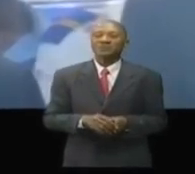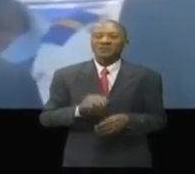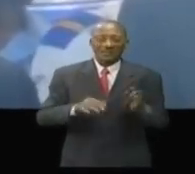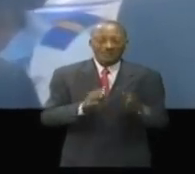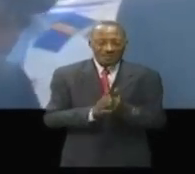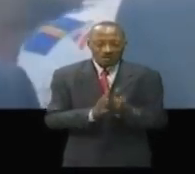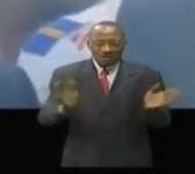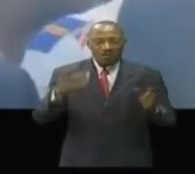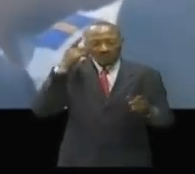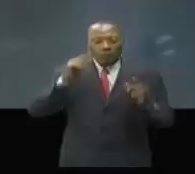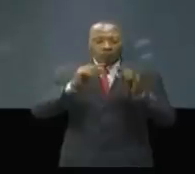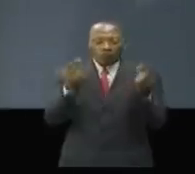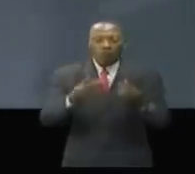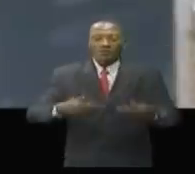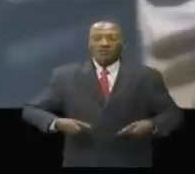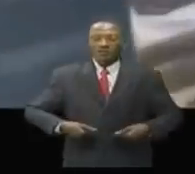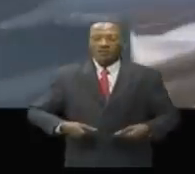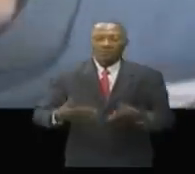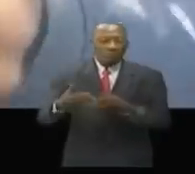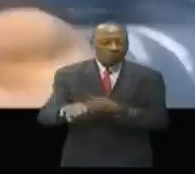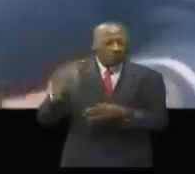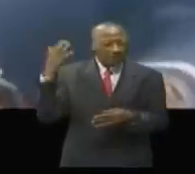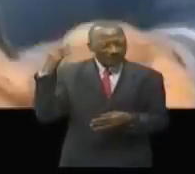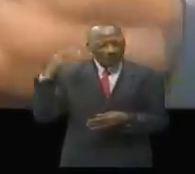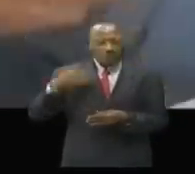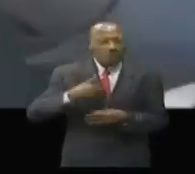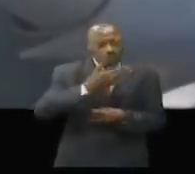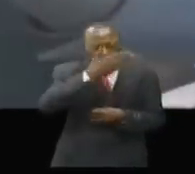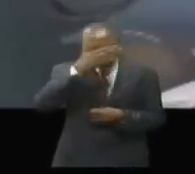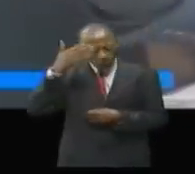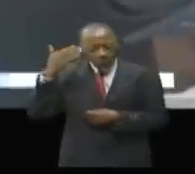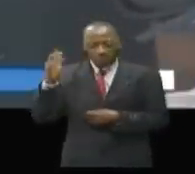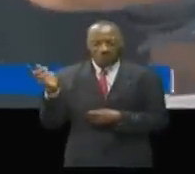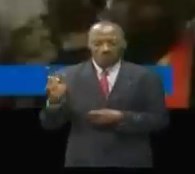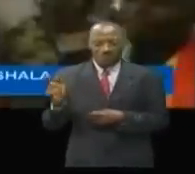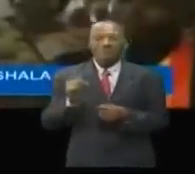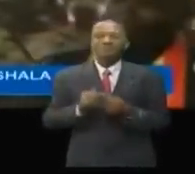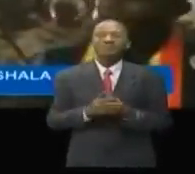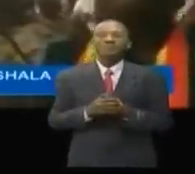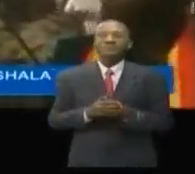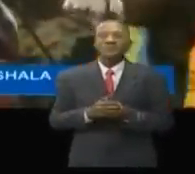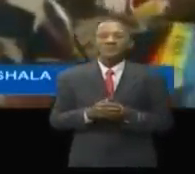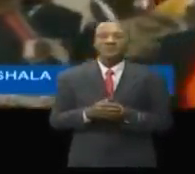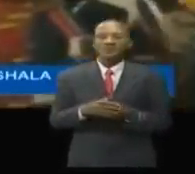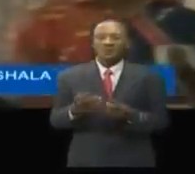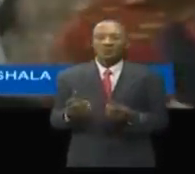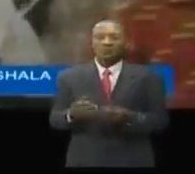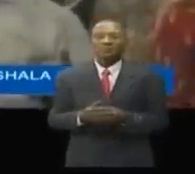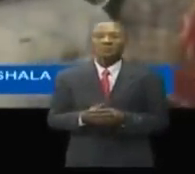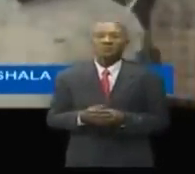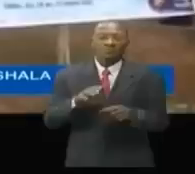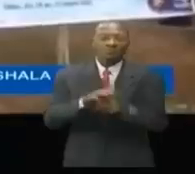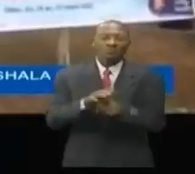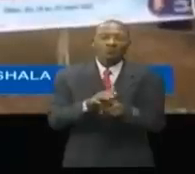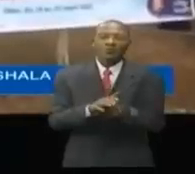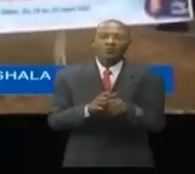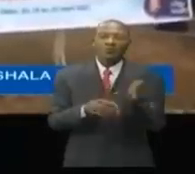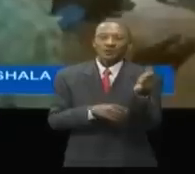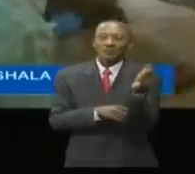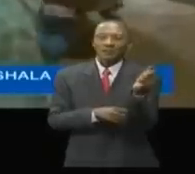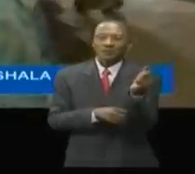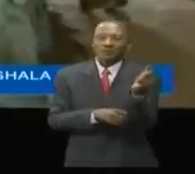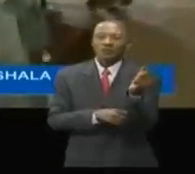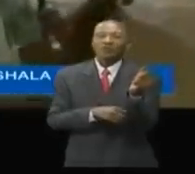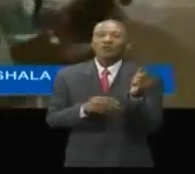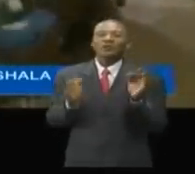des Mbujimayi. Avant de prendre congé de l'illustre disparu, plusieurs combattants ont vanté ses mérites.